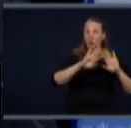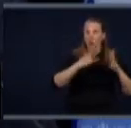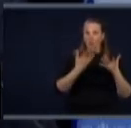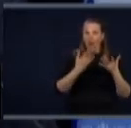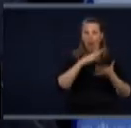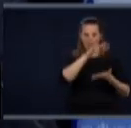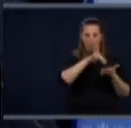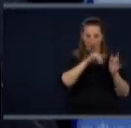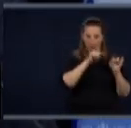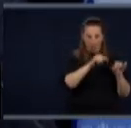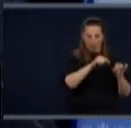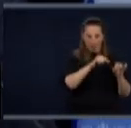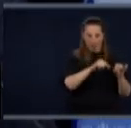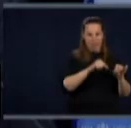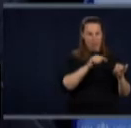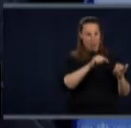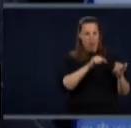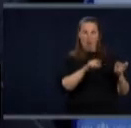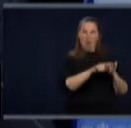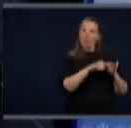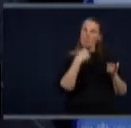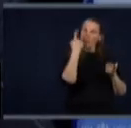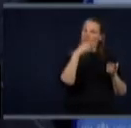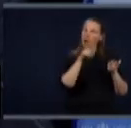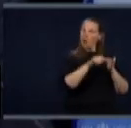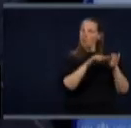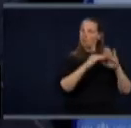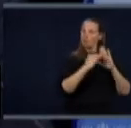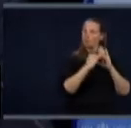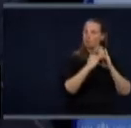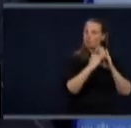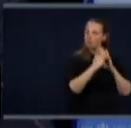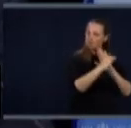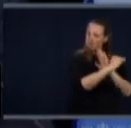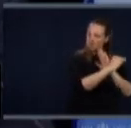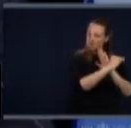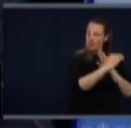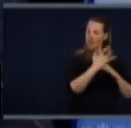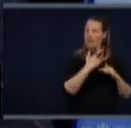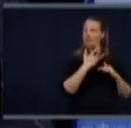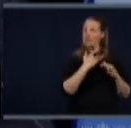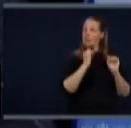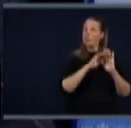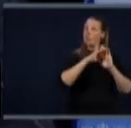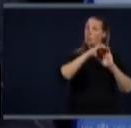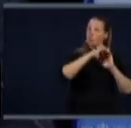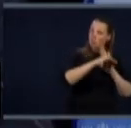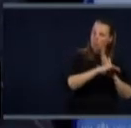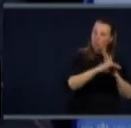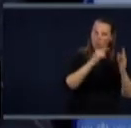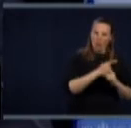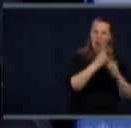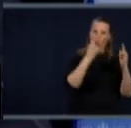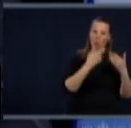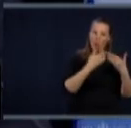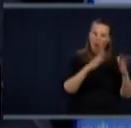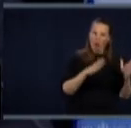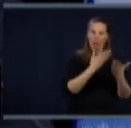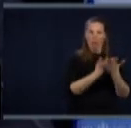Montréal, qui est actuellement comme dans un genre de plateau, là. Est-ce qu'elle est en train de redescendre suffisamment pour qu'on puisse penser qu'une réouverture peut avoir lieu? Fait que c'est un